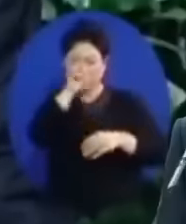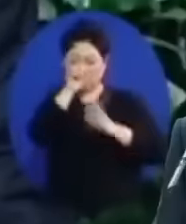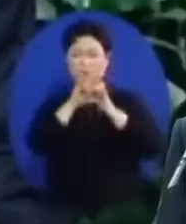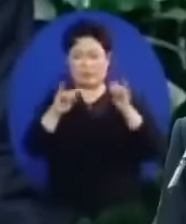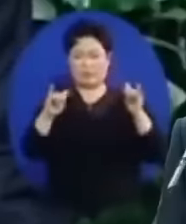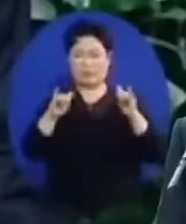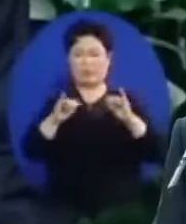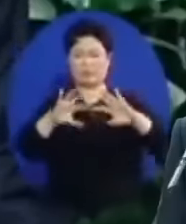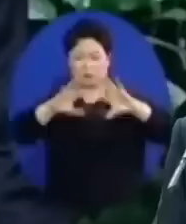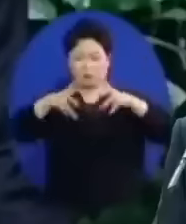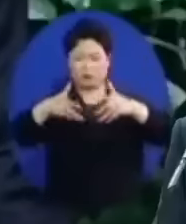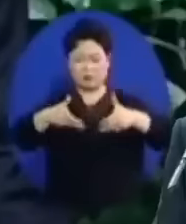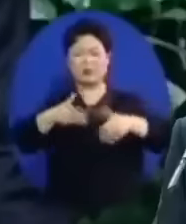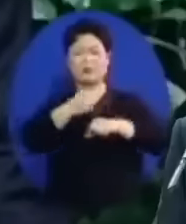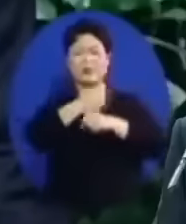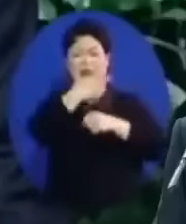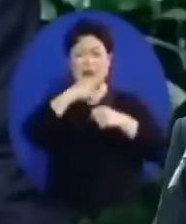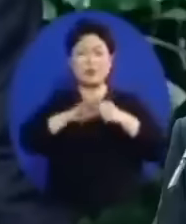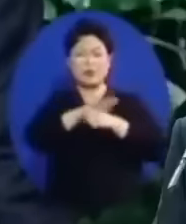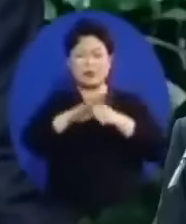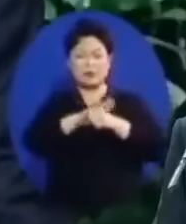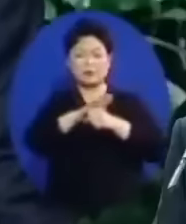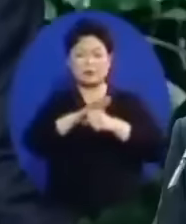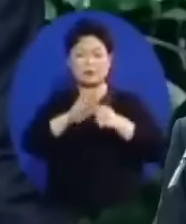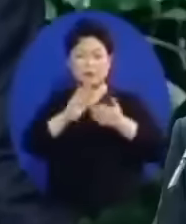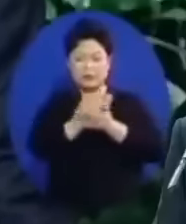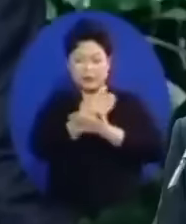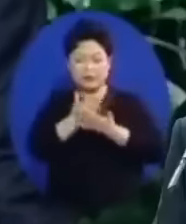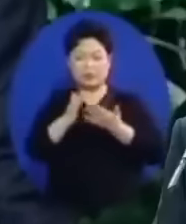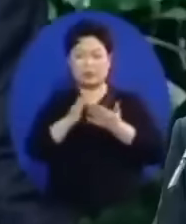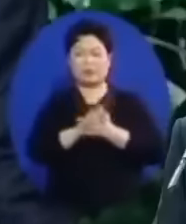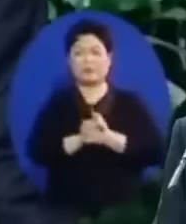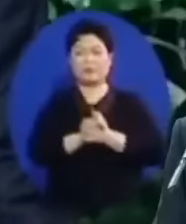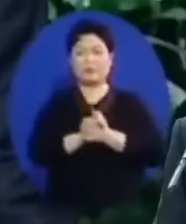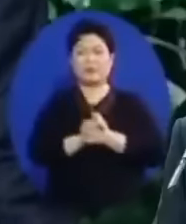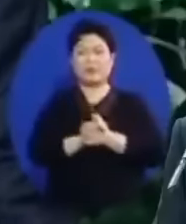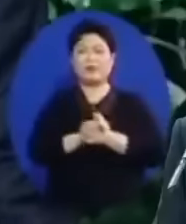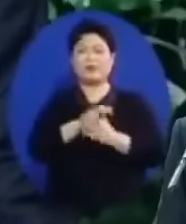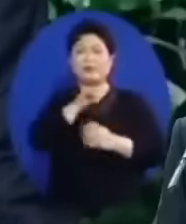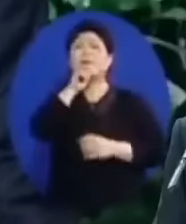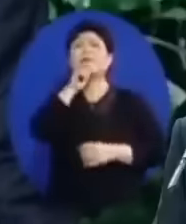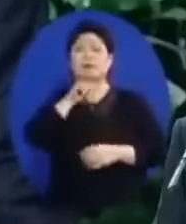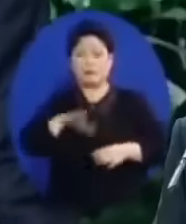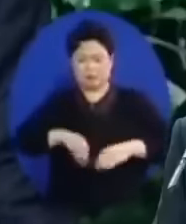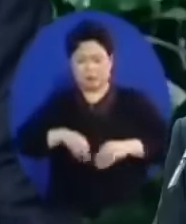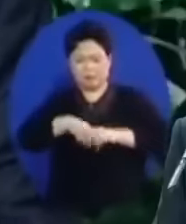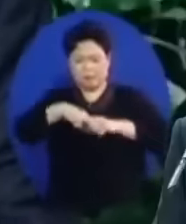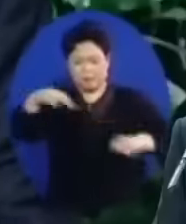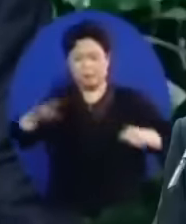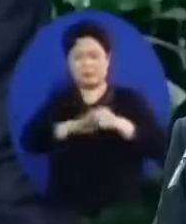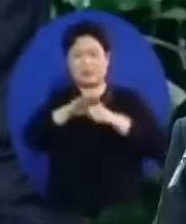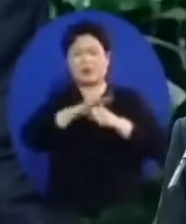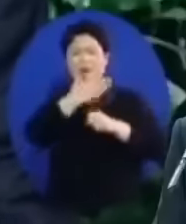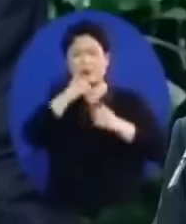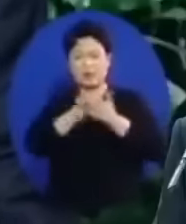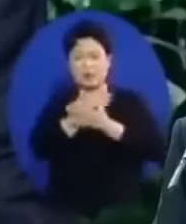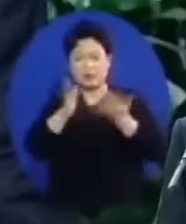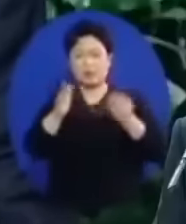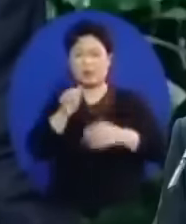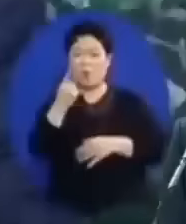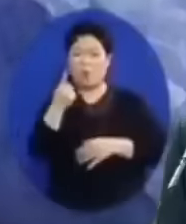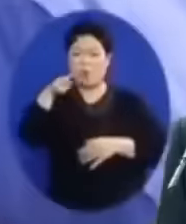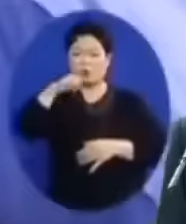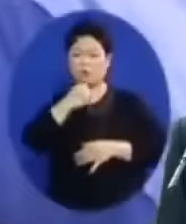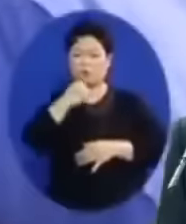통해서 온 세계적으로 사랑과 행복을 나누고 사랑과 행복 운동을 위해서 가난하고 헐벗고 굶주린 사람과 사랑을 나누고 호스피스를